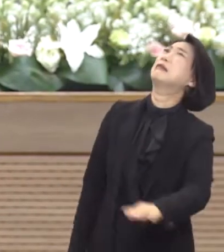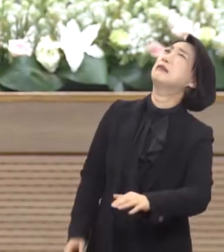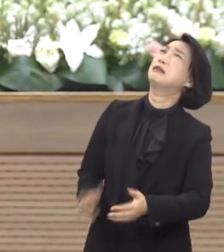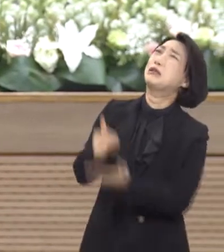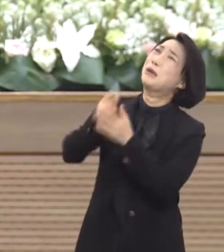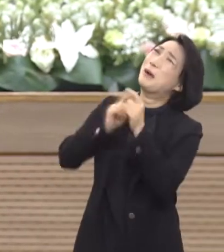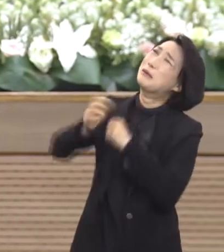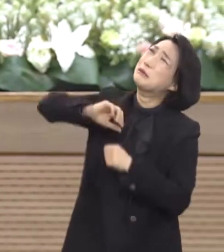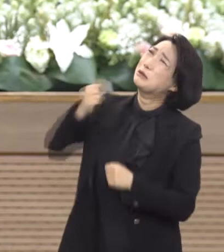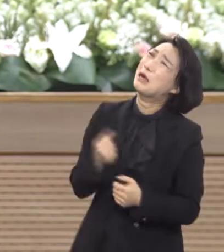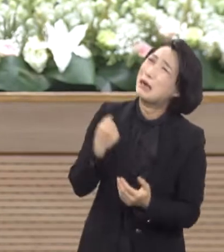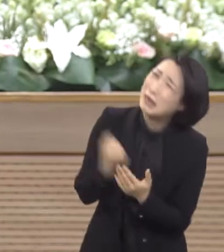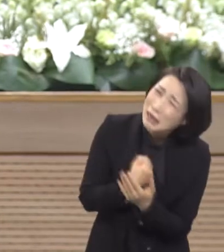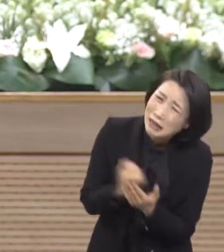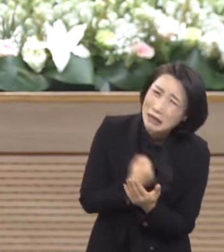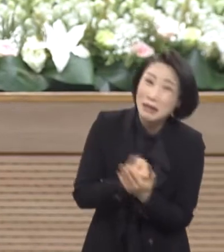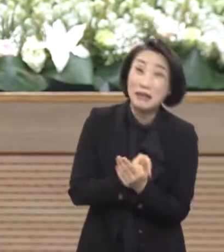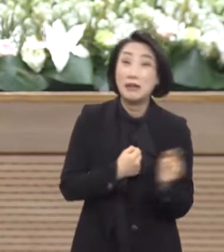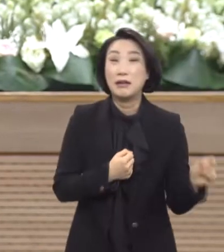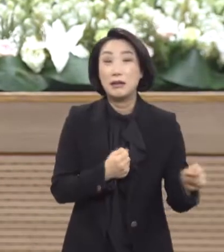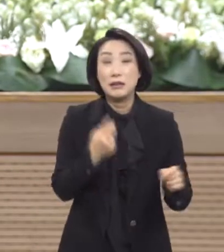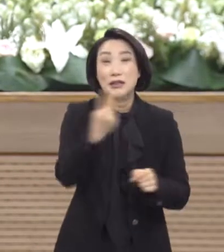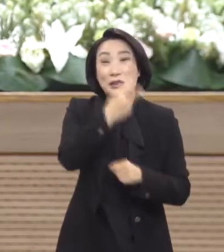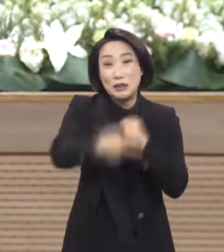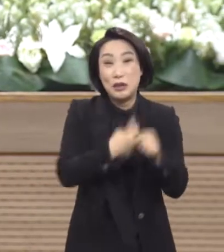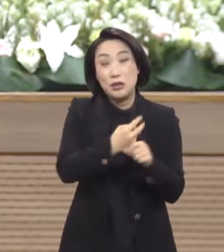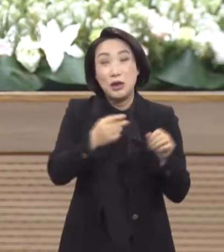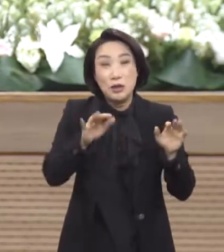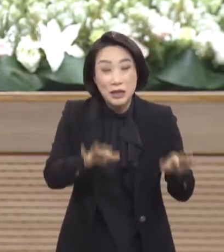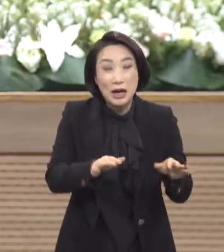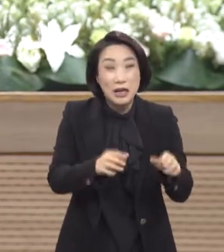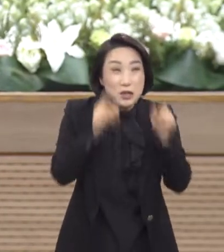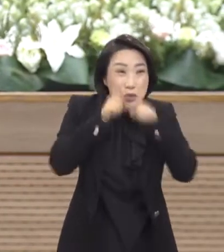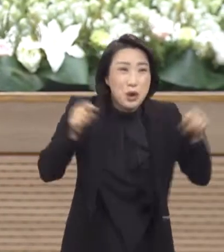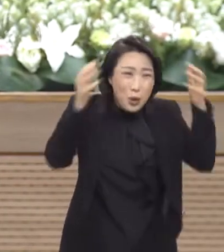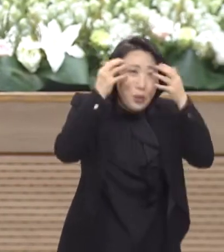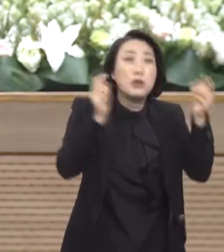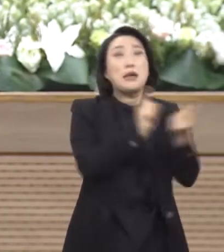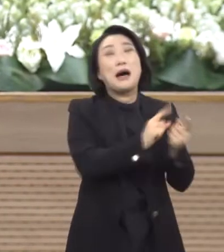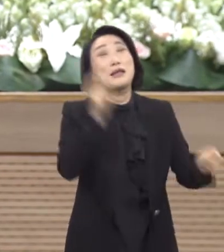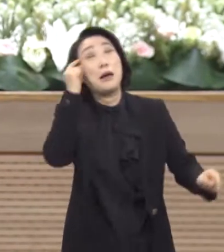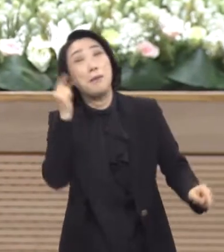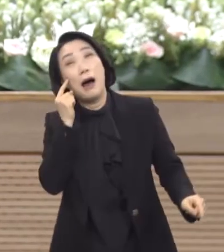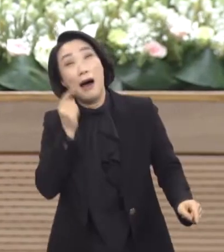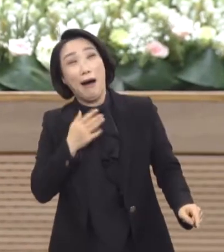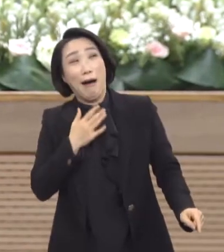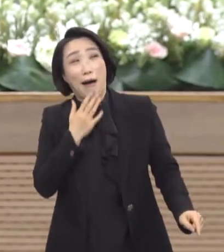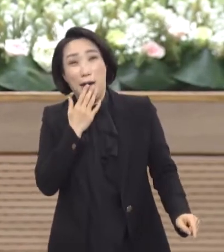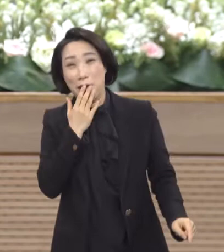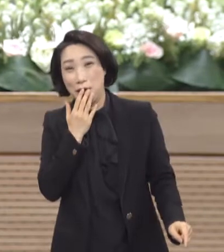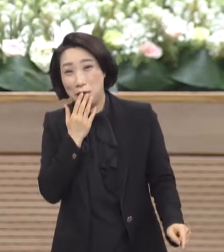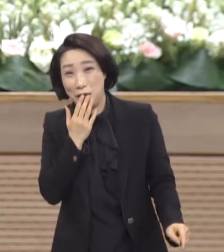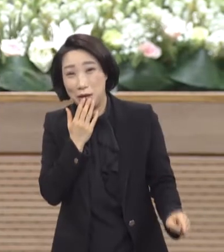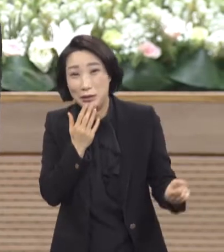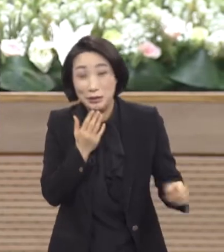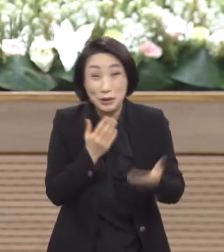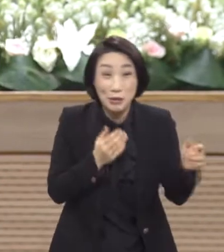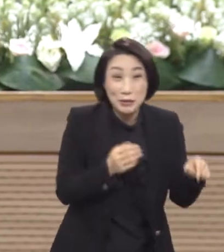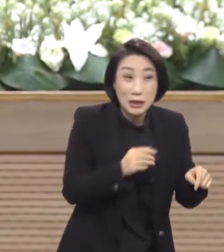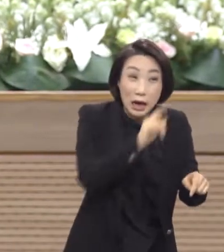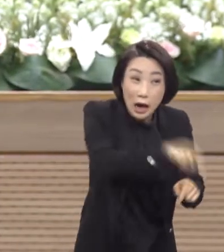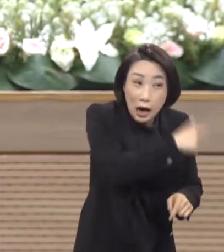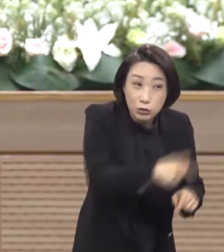하는데 2000년을 지옥에서 당하는 고통을 생각해 보세요. 거기서 하루